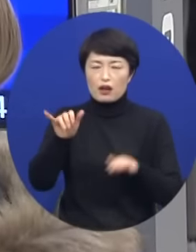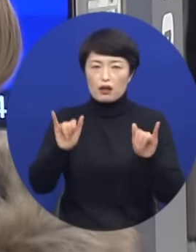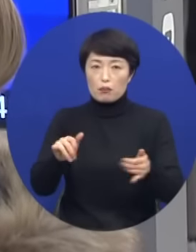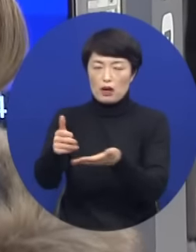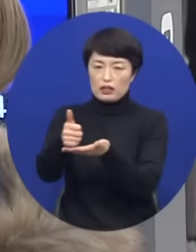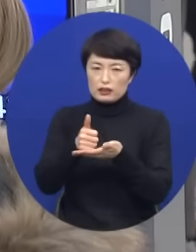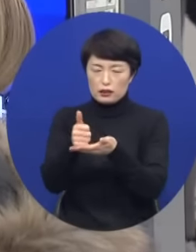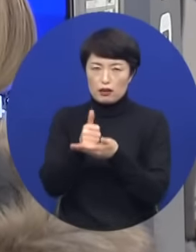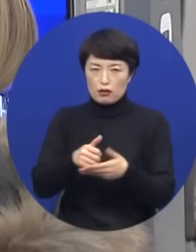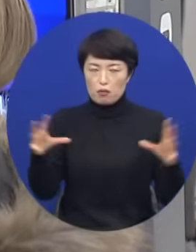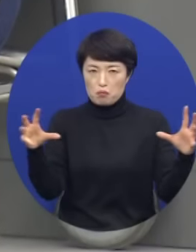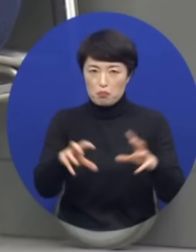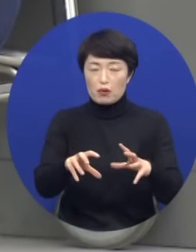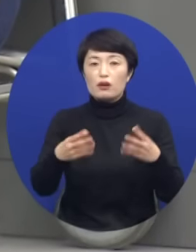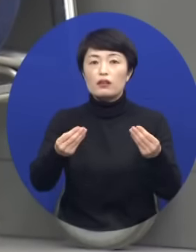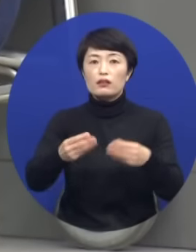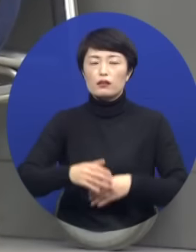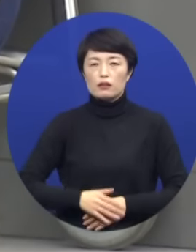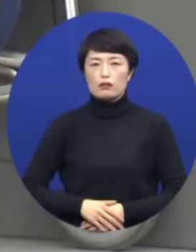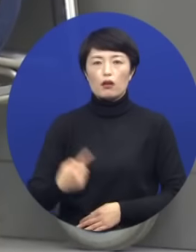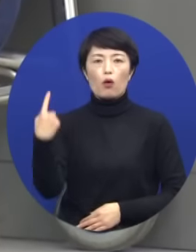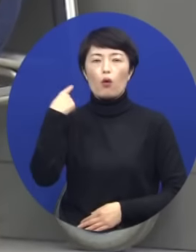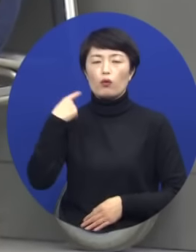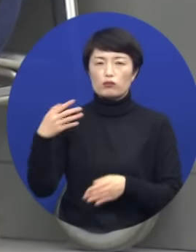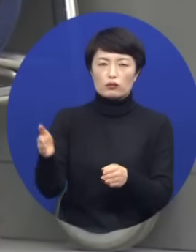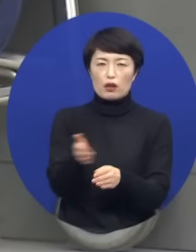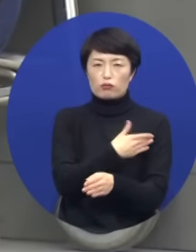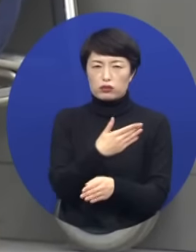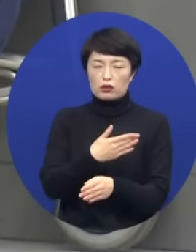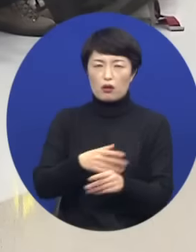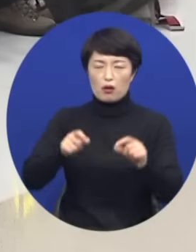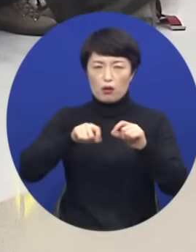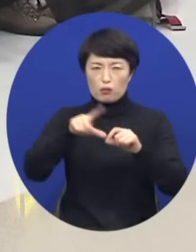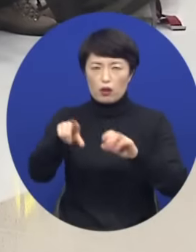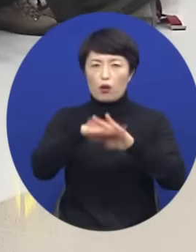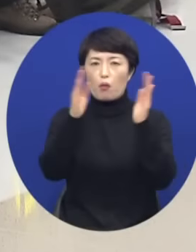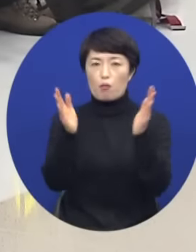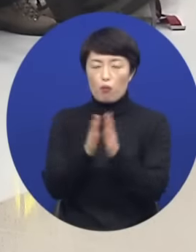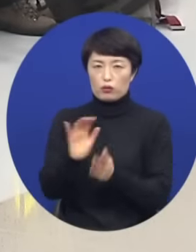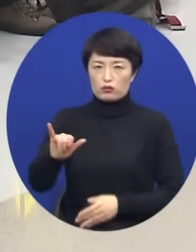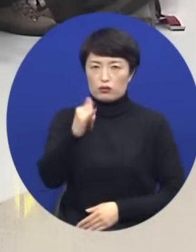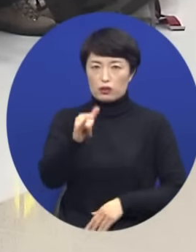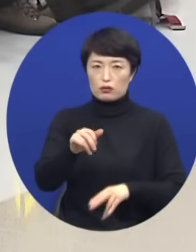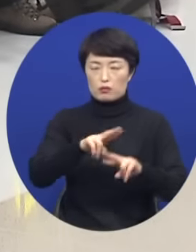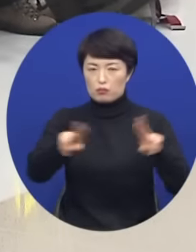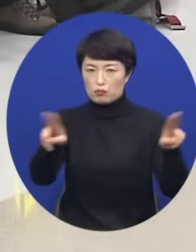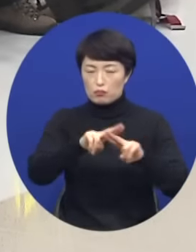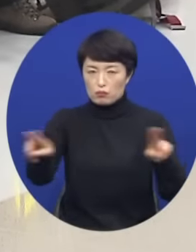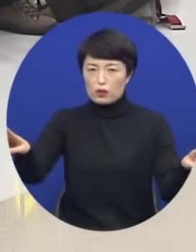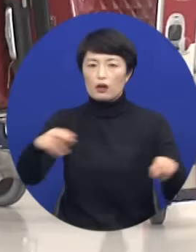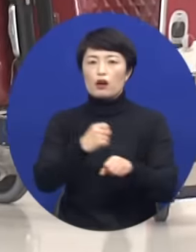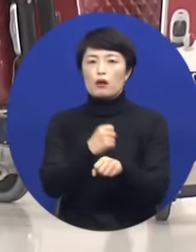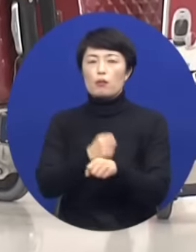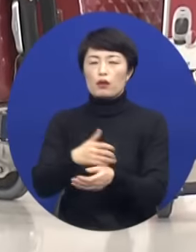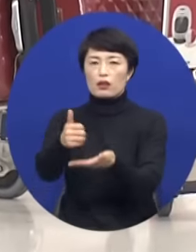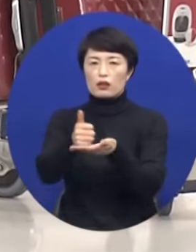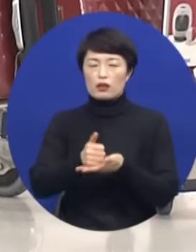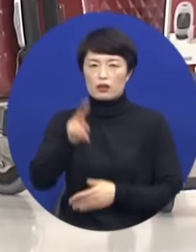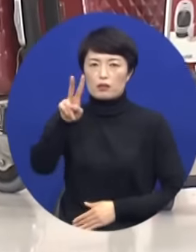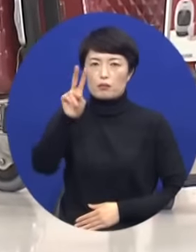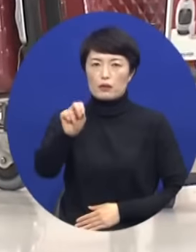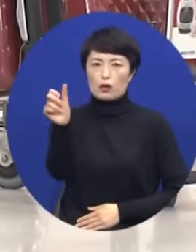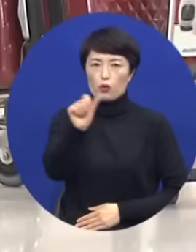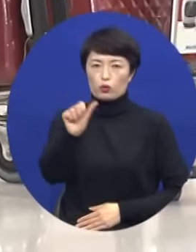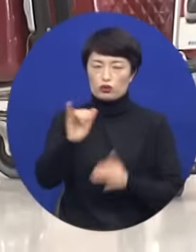대합실로 몰려들었습니다. 어제부터 거의 모든 항공기가 결항되면서 승객 2만 5천여 명이